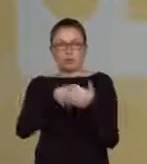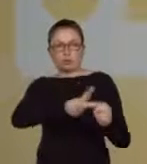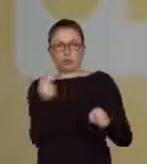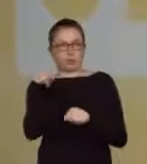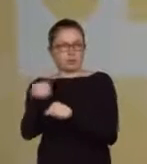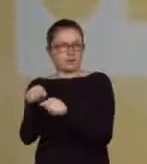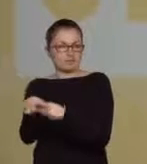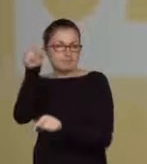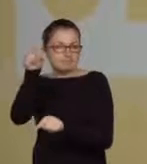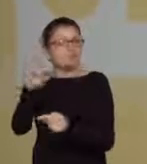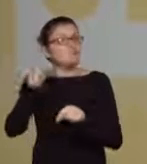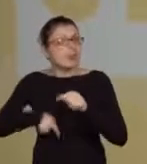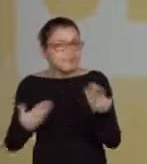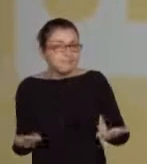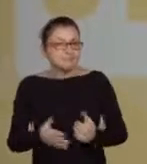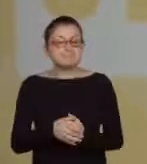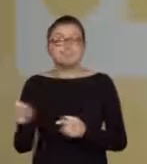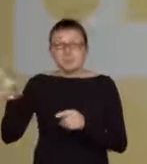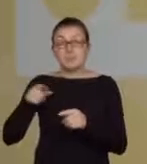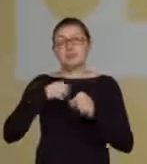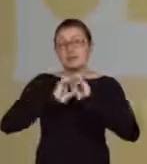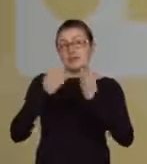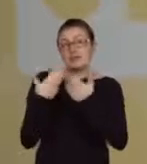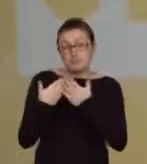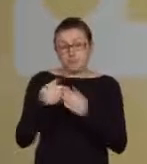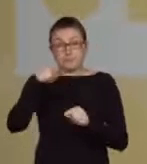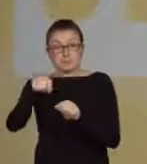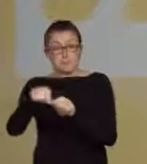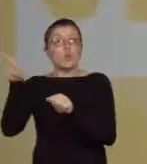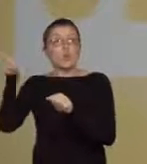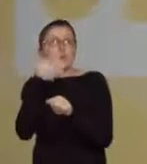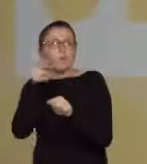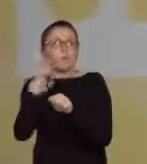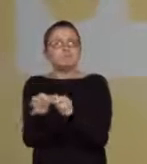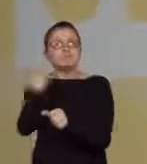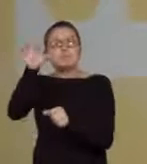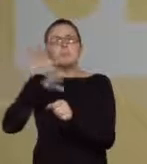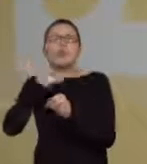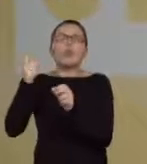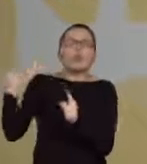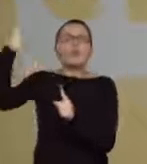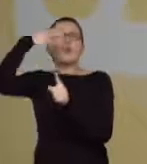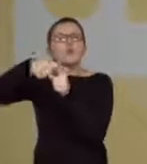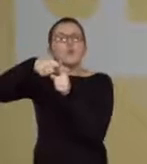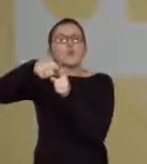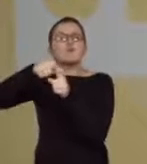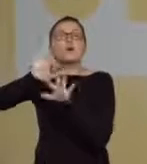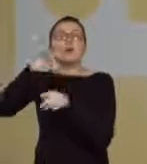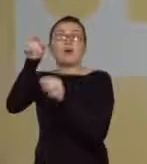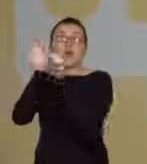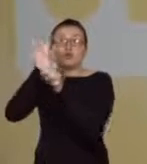i uzasadniali swoją odpowiedź tym, że to w tym zestawie dokonano dodatkowego zabiegu doświadczalnego w postaci ugotowania